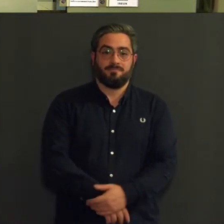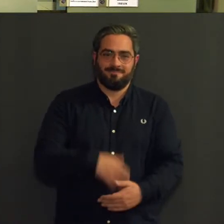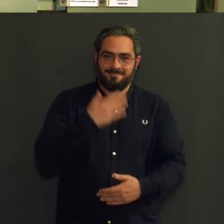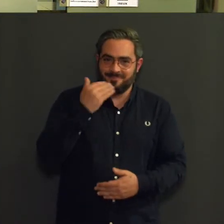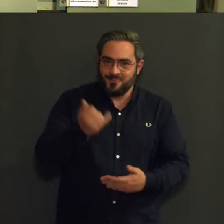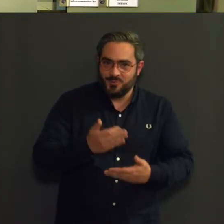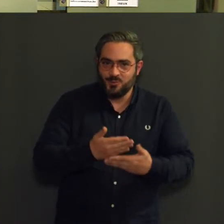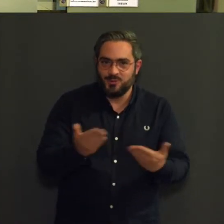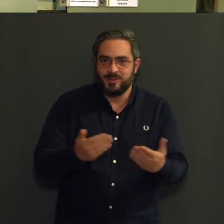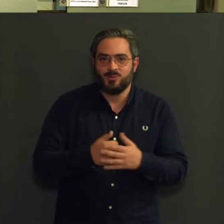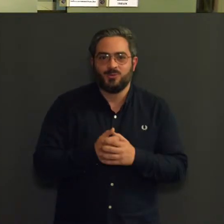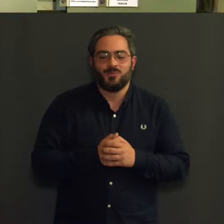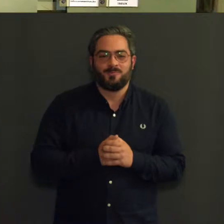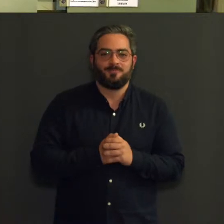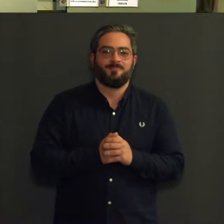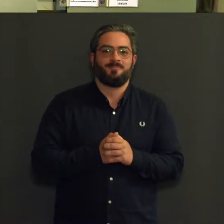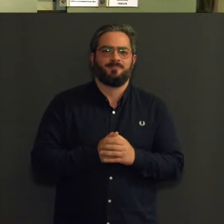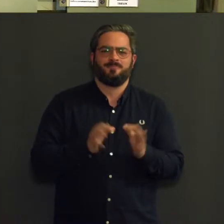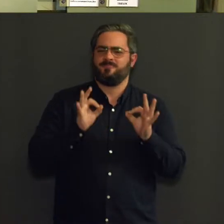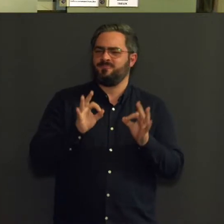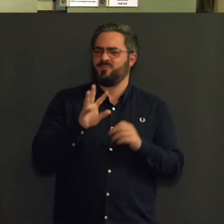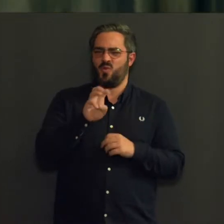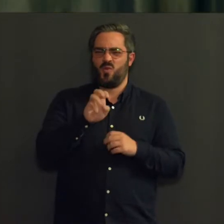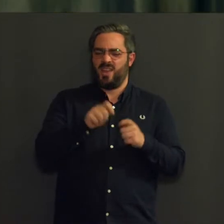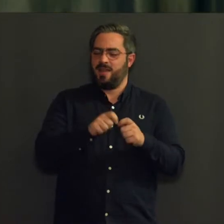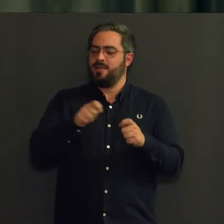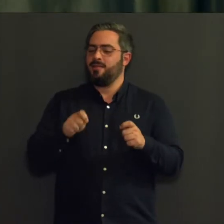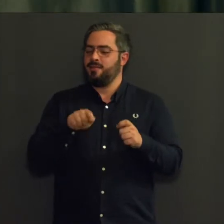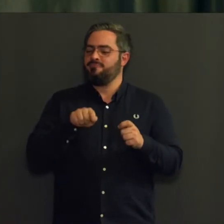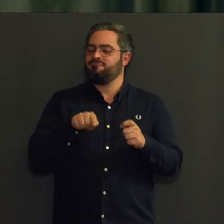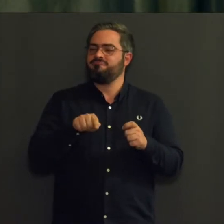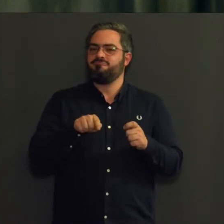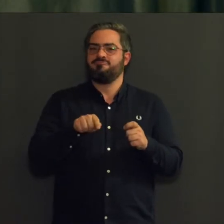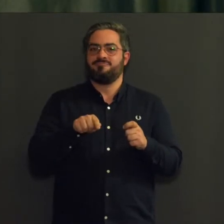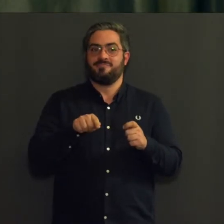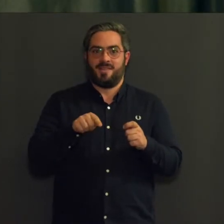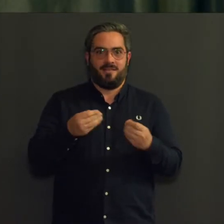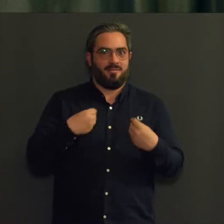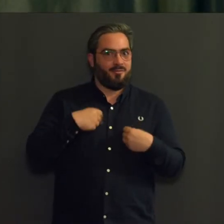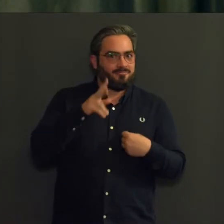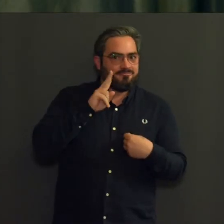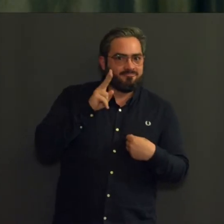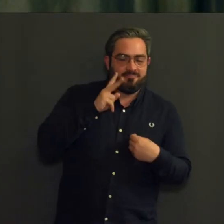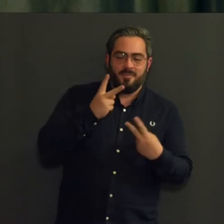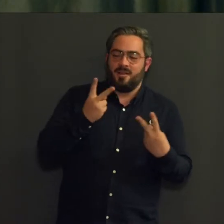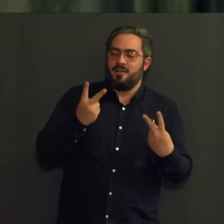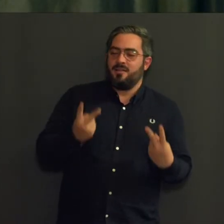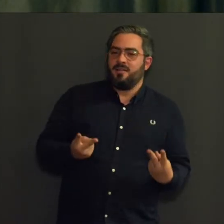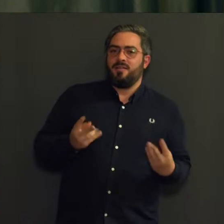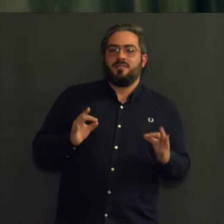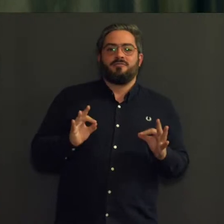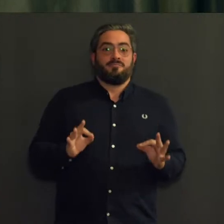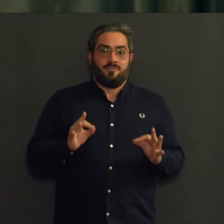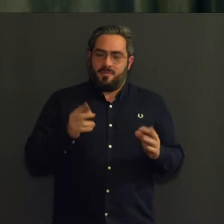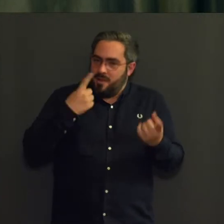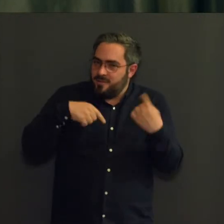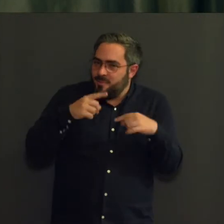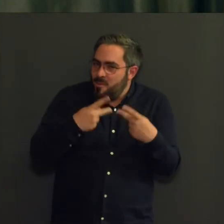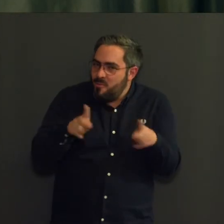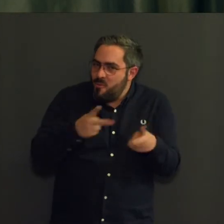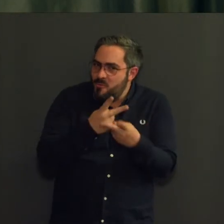Bonjour à toutes et tous. Le week-end prolongé à venir sera l'occasion pour beaucoup d'entre nous de se détendre. En tout cas, c'est tout ce qu'on vous